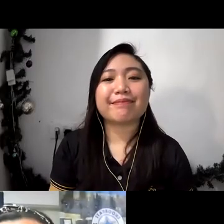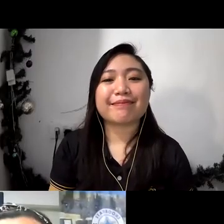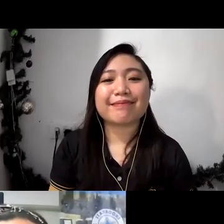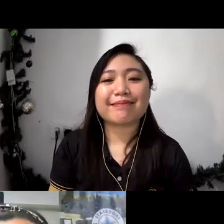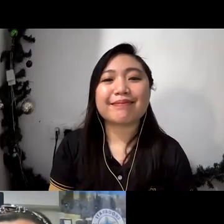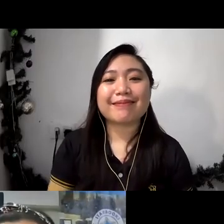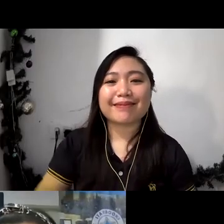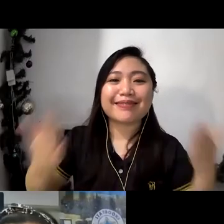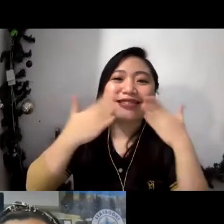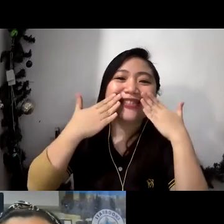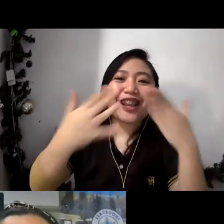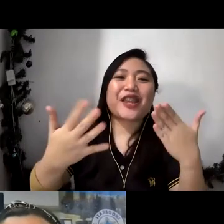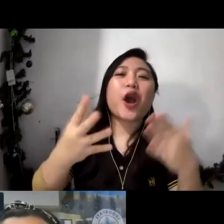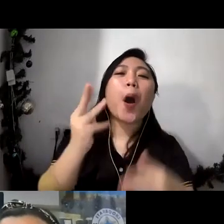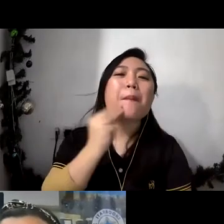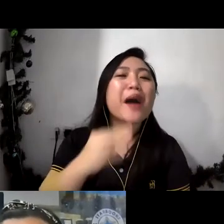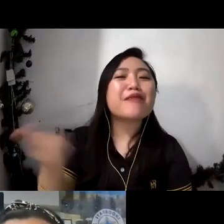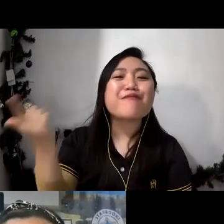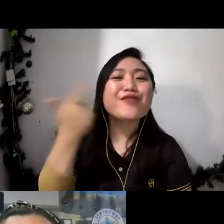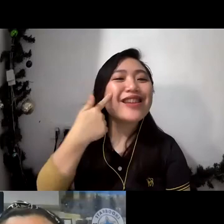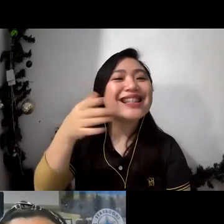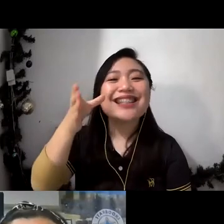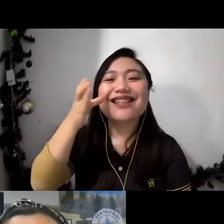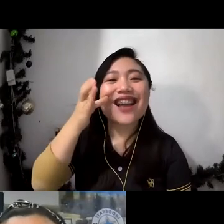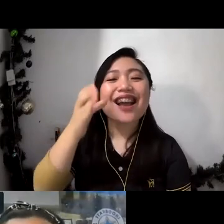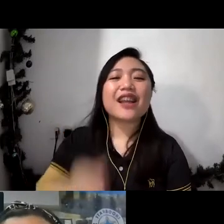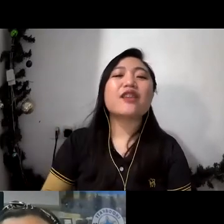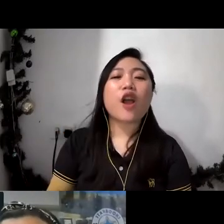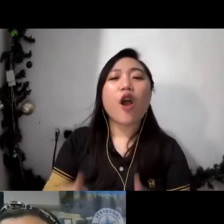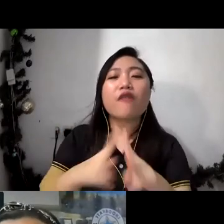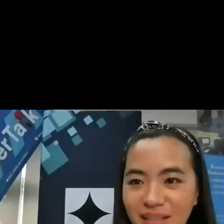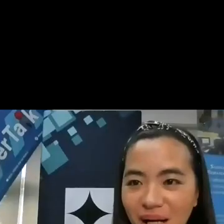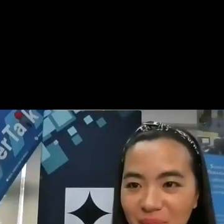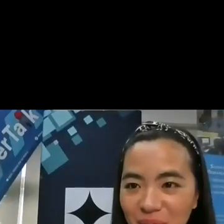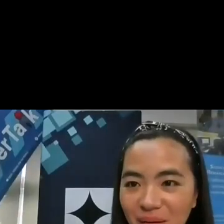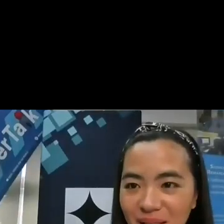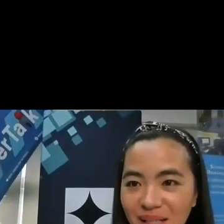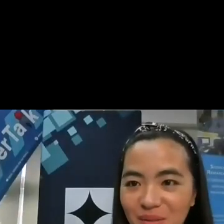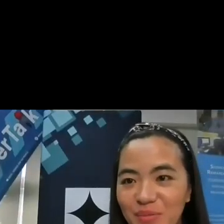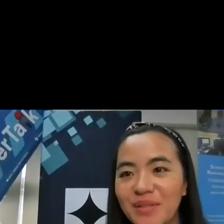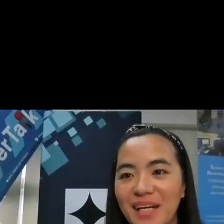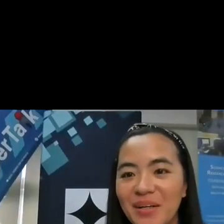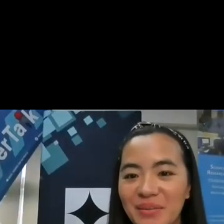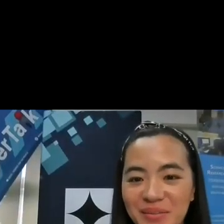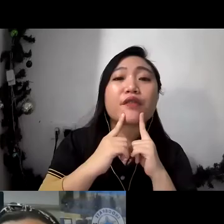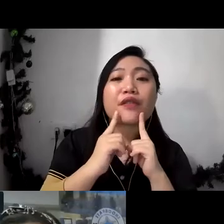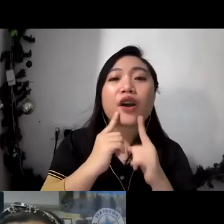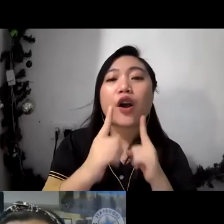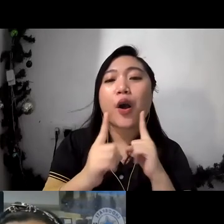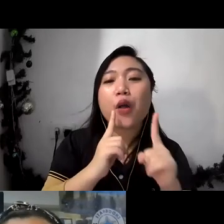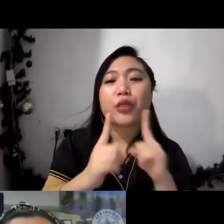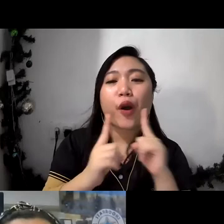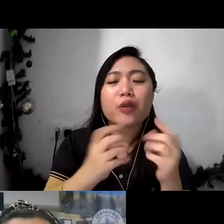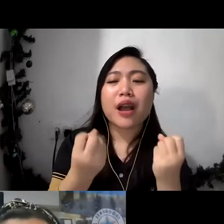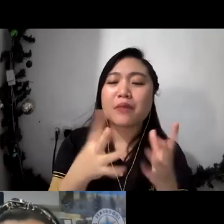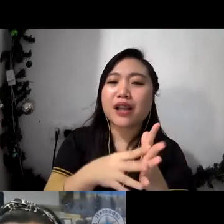Thank you, Ma'am Gichelle, for that very informative talk. Ang dami po naming natutunan ngayon.